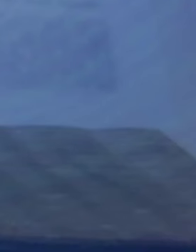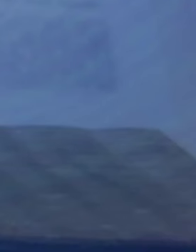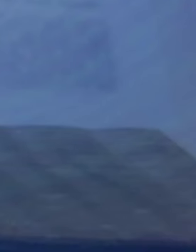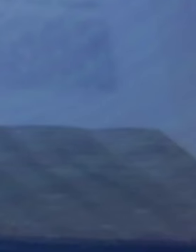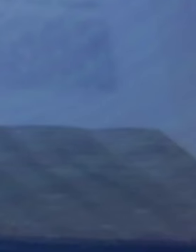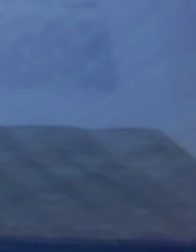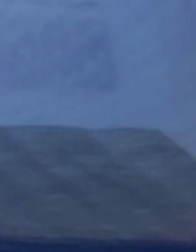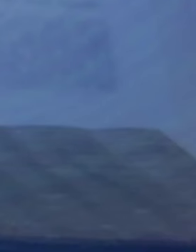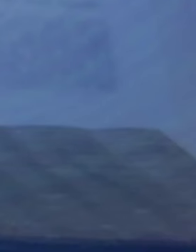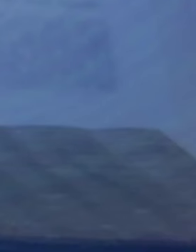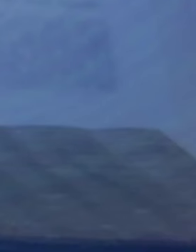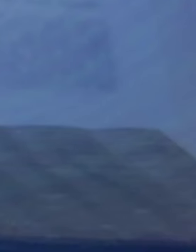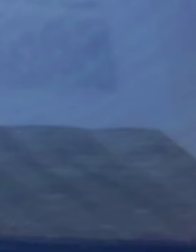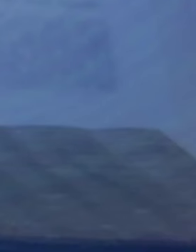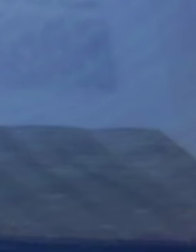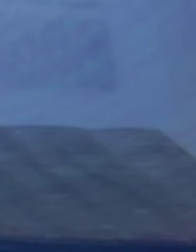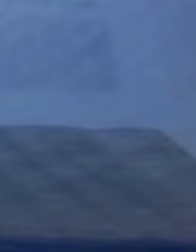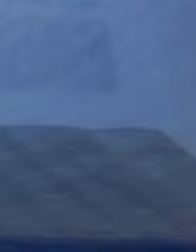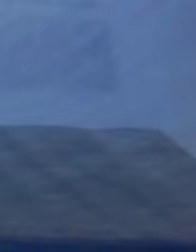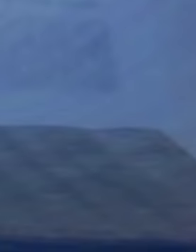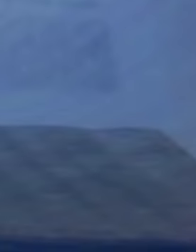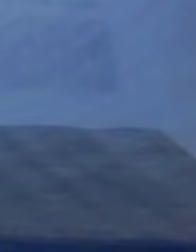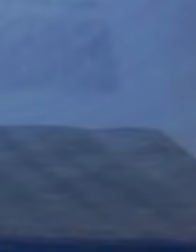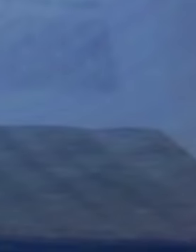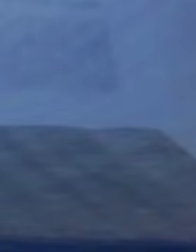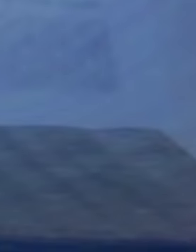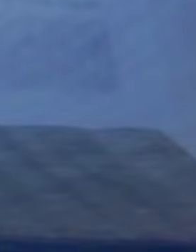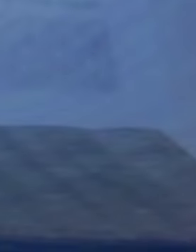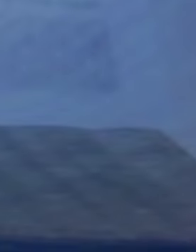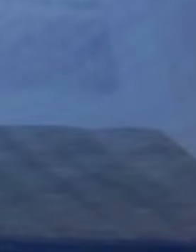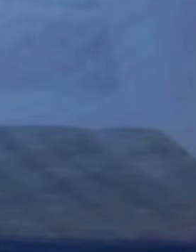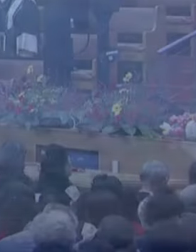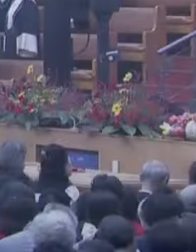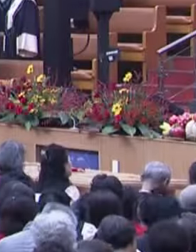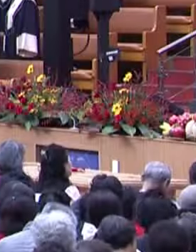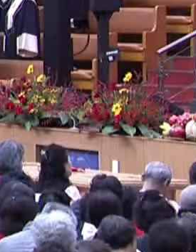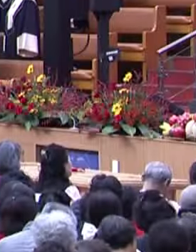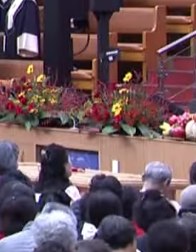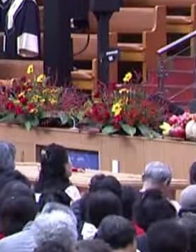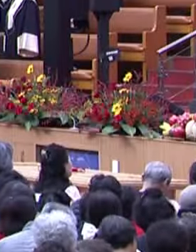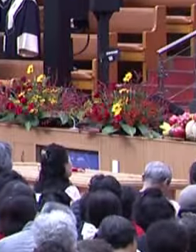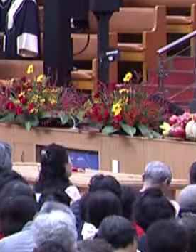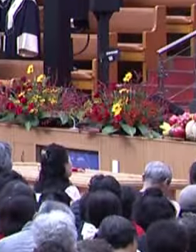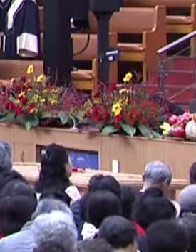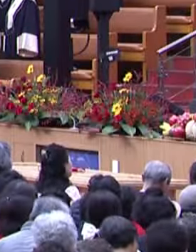모여와서 야훼께 간구하더라. 아멘.